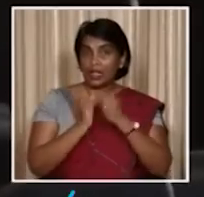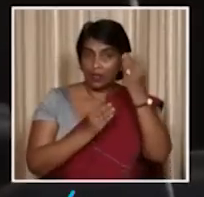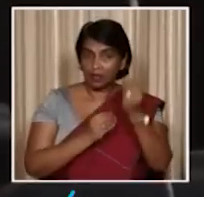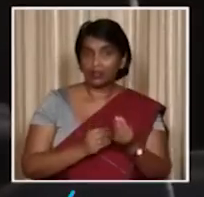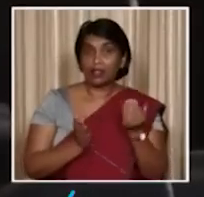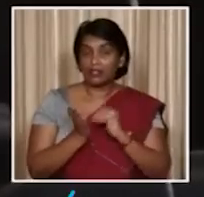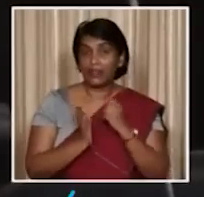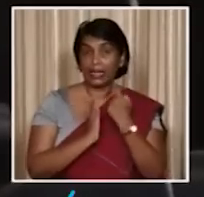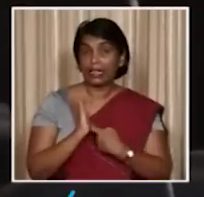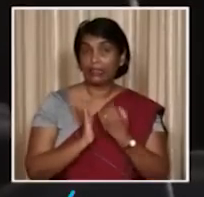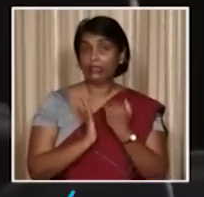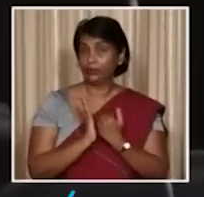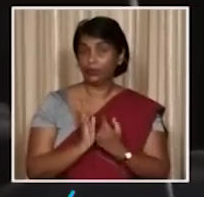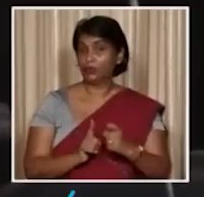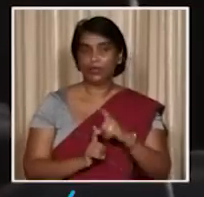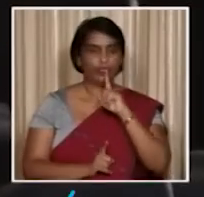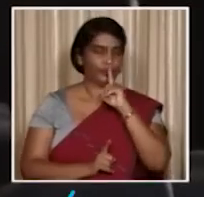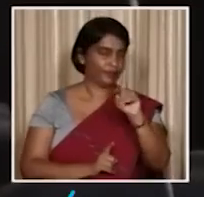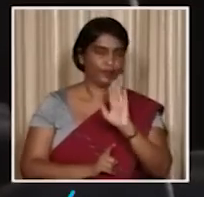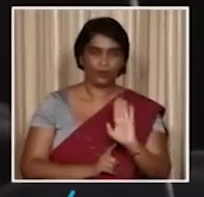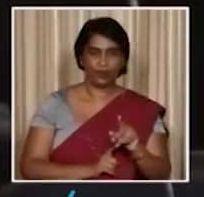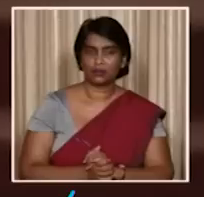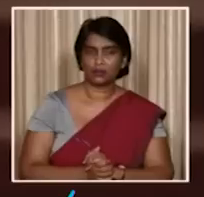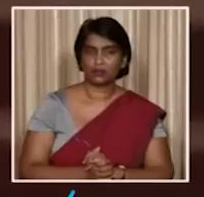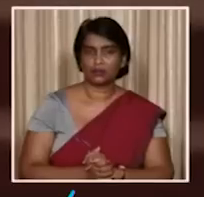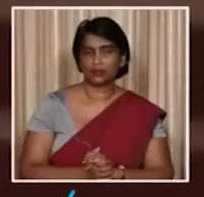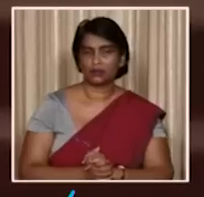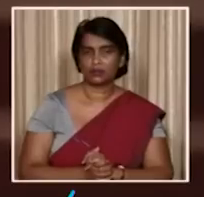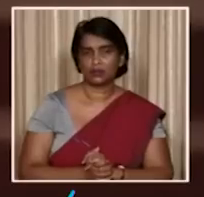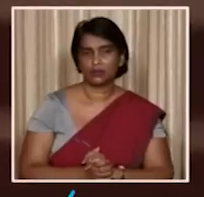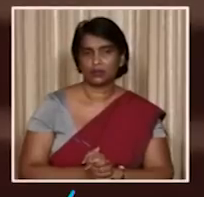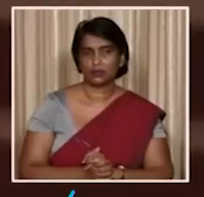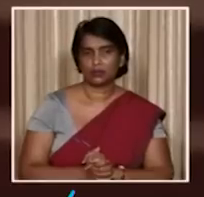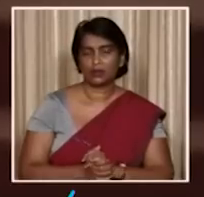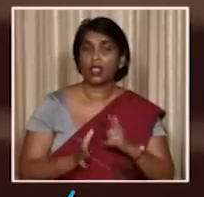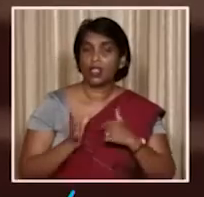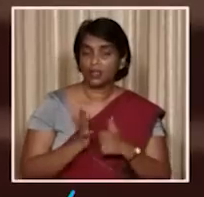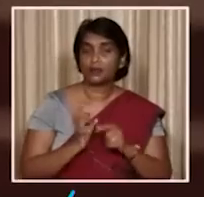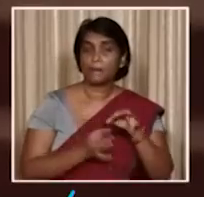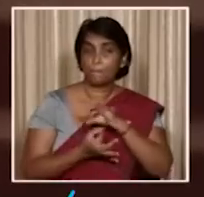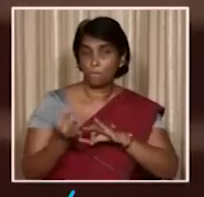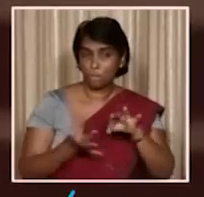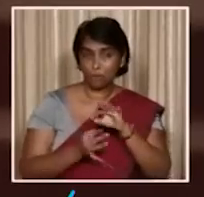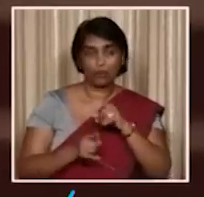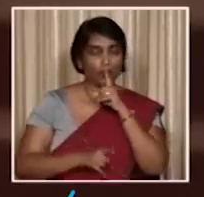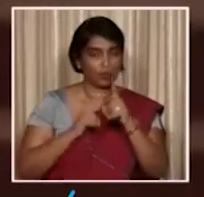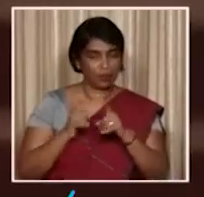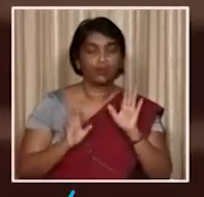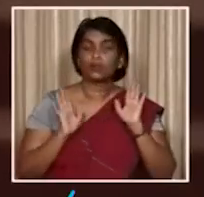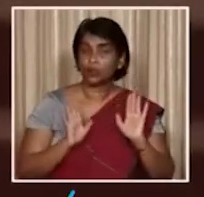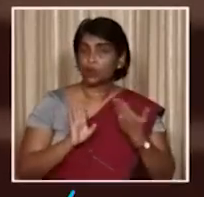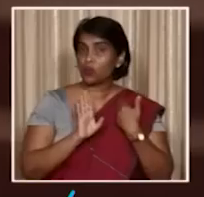තව කොන්දේසි වැඩි කරන්න කියලා කිව්වේ නැහැ. අත වශයෙන්ම ඔවුන්ට ස්තුති කරා. ඔබතුමාලා අද 50 ප්‍රජාතන්ත්‍රවාදය ගැන කතා කරනවා.